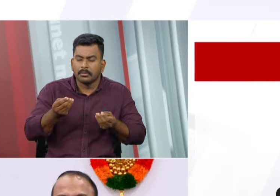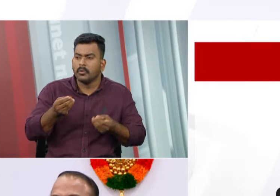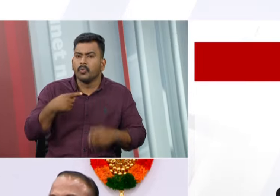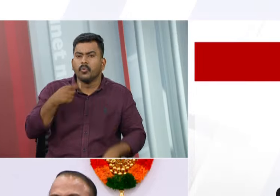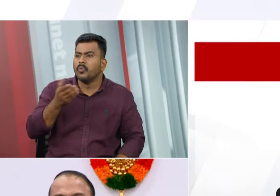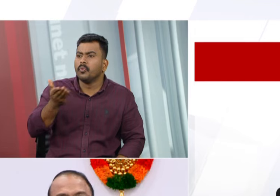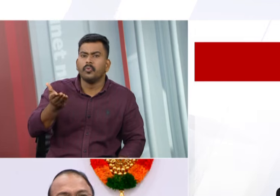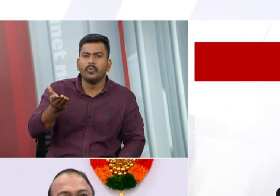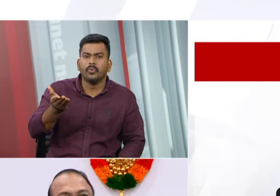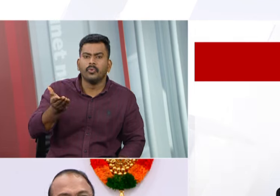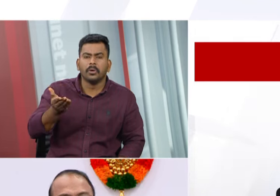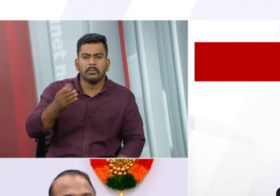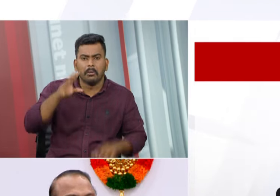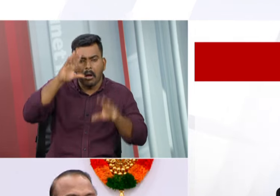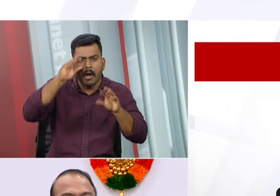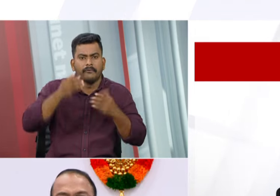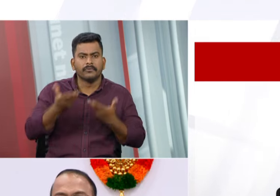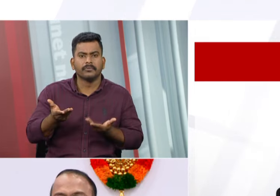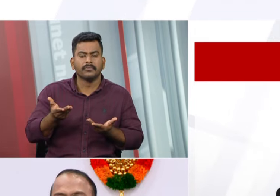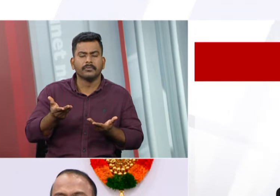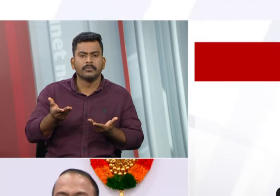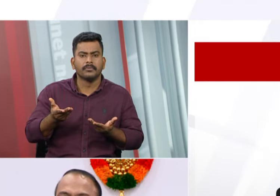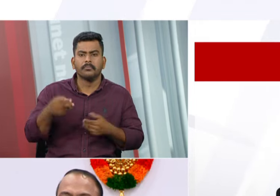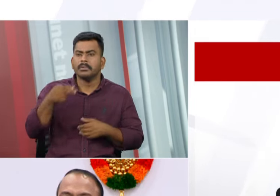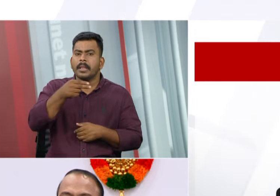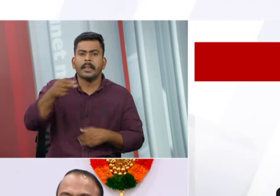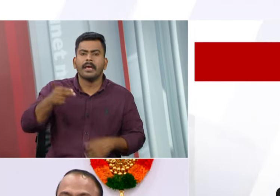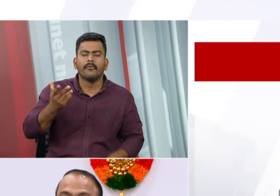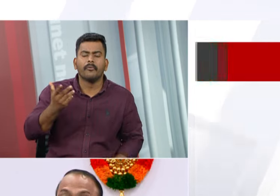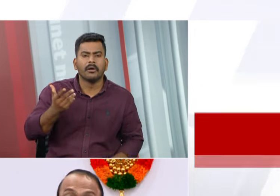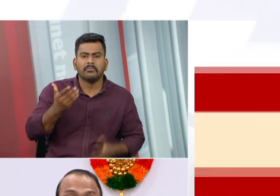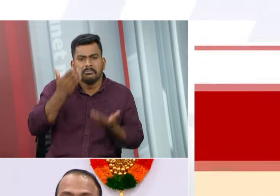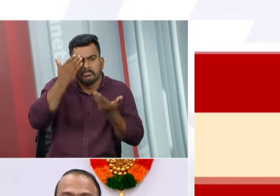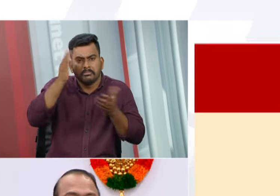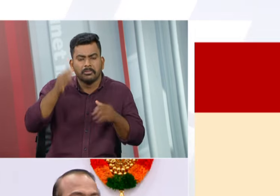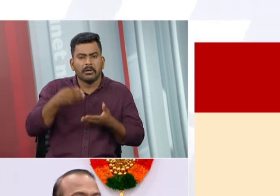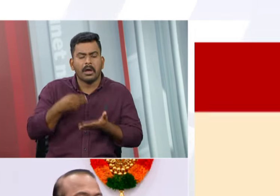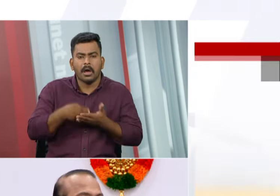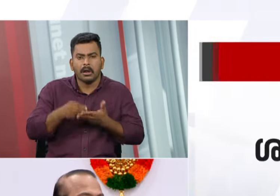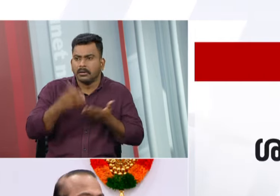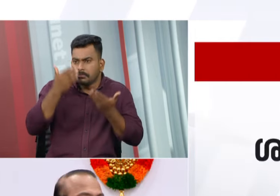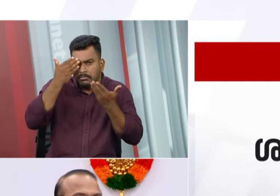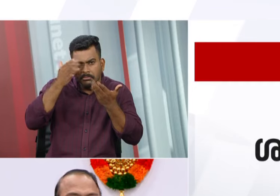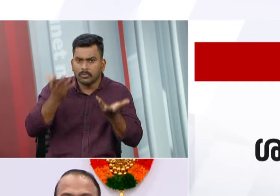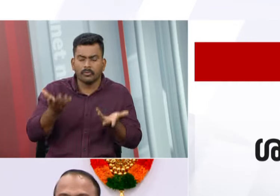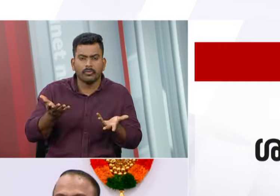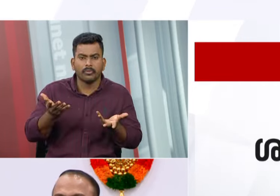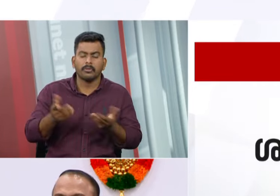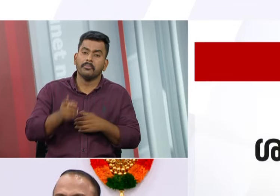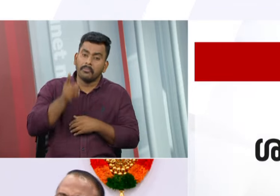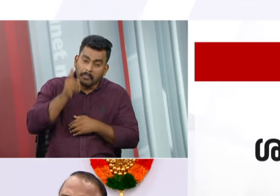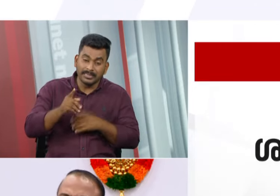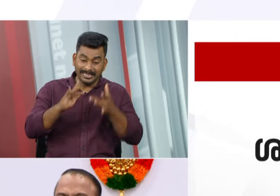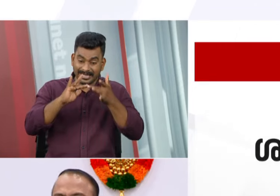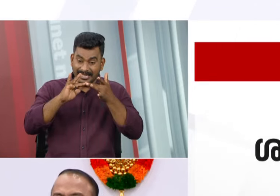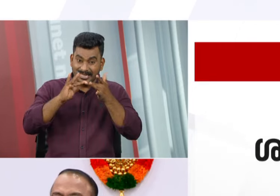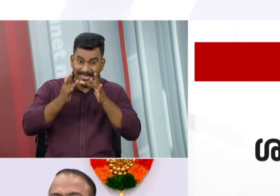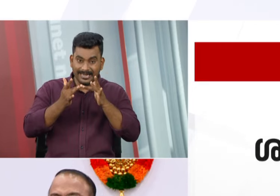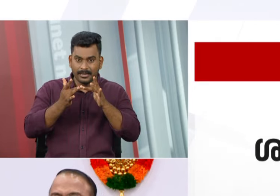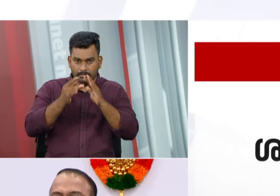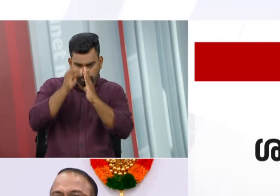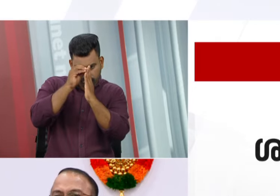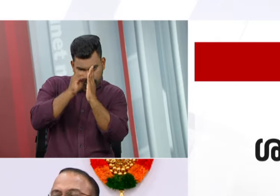അവരുടെ ഒരു ആധികാരികമായ രേഖ നമുക്ക് വേണ്ടേ? ഇനി ഇതുമായി ബന്ധപ്പെട്ട് പലതരത്തിലുള്ള ആളുകളാണല്ലോ അങ്ങോട്ട് വരുന്നത്. പലതരത്തിലുള്ള എന്ന്